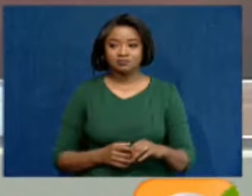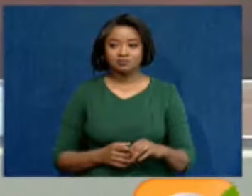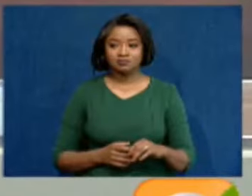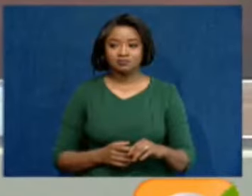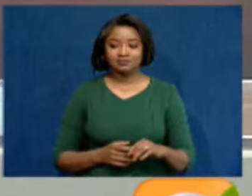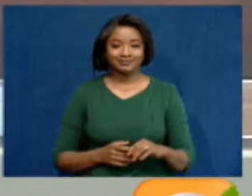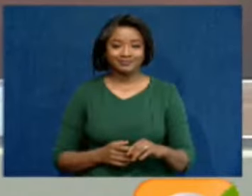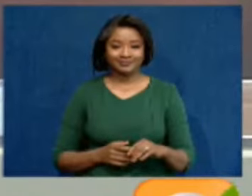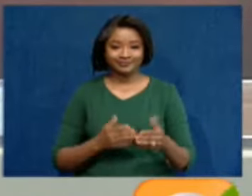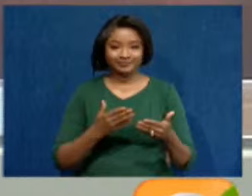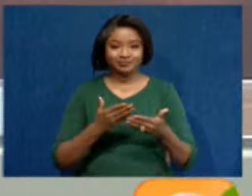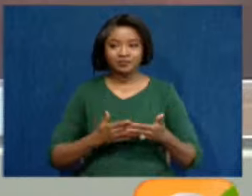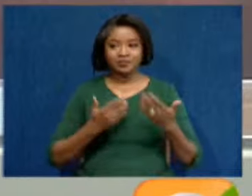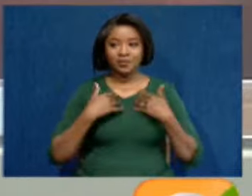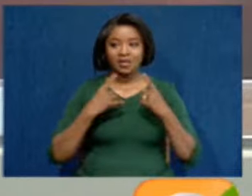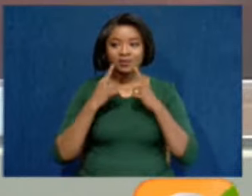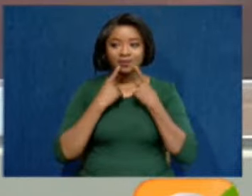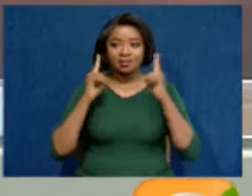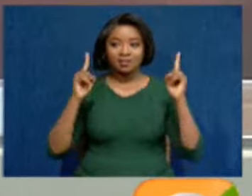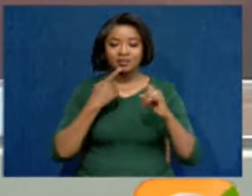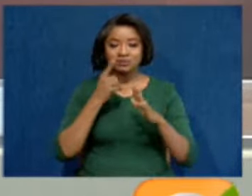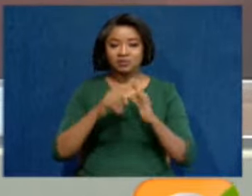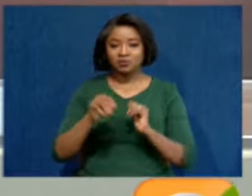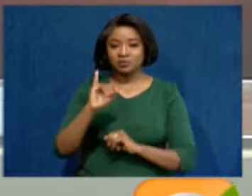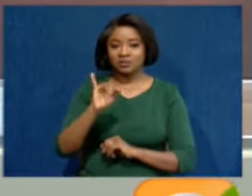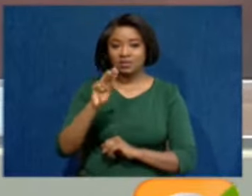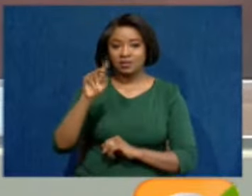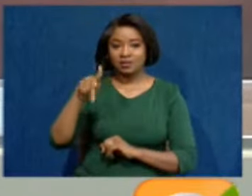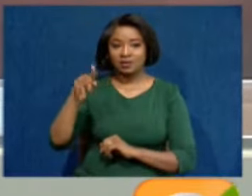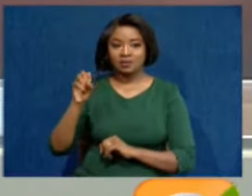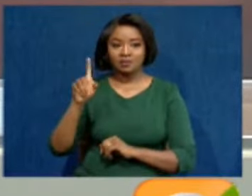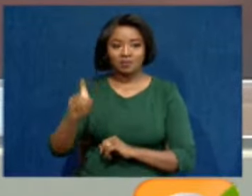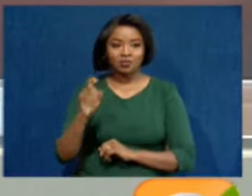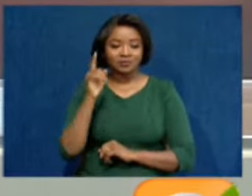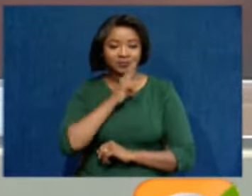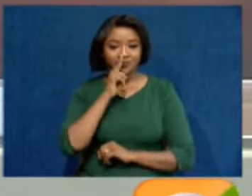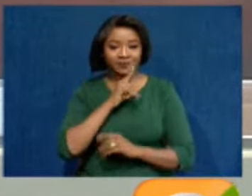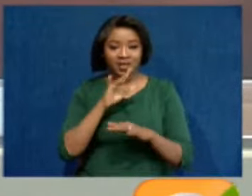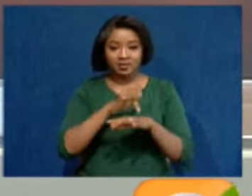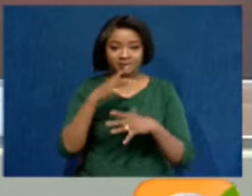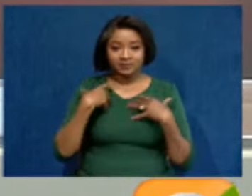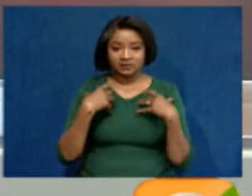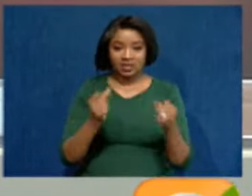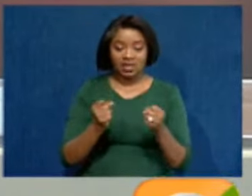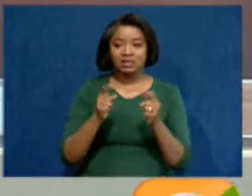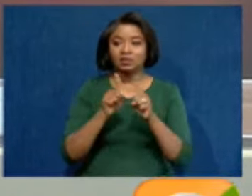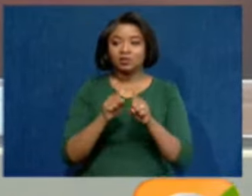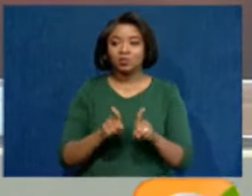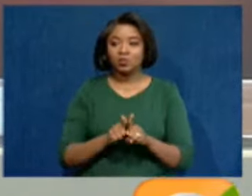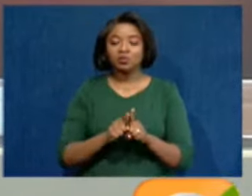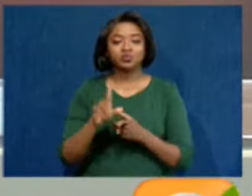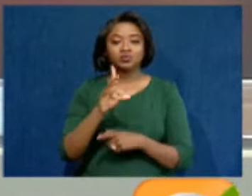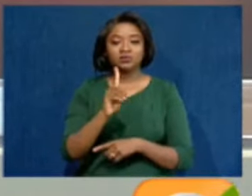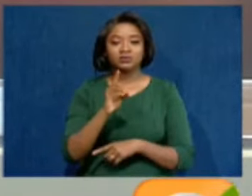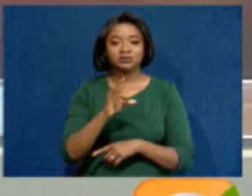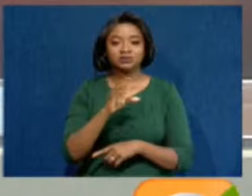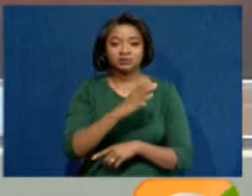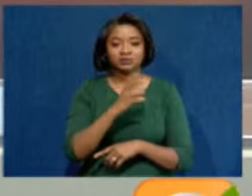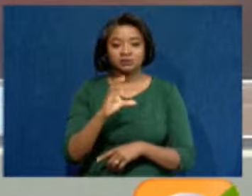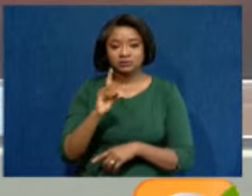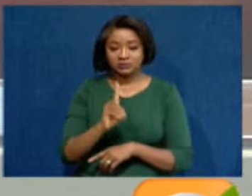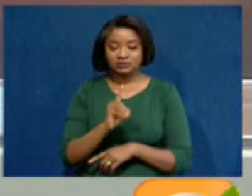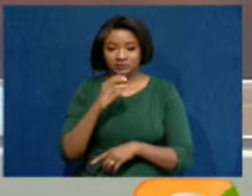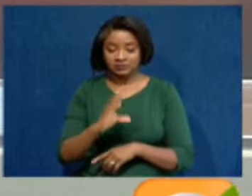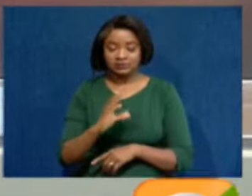la hatari ya ugonjwa wa mpox kwa janga la afya. Taasisi ya kudhibiti magonjwa barani Afrika imetangaza ugonjwa